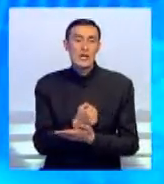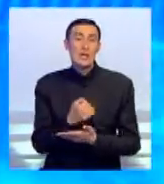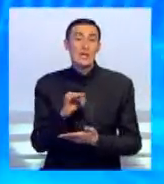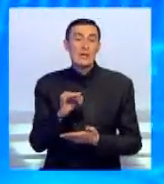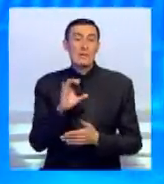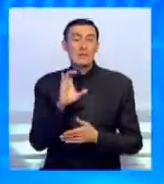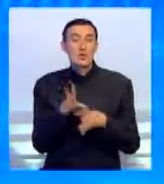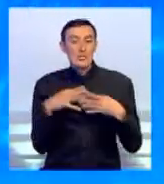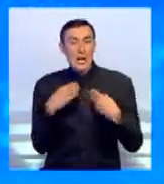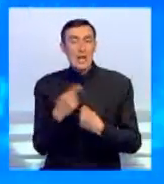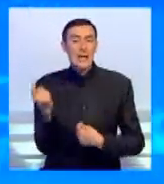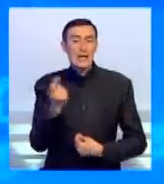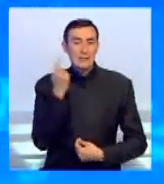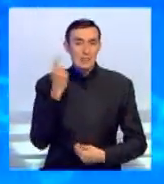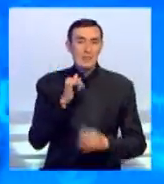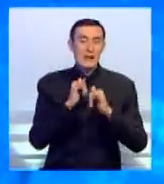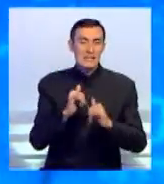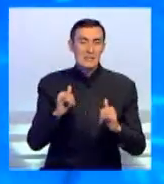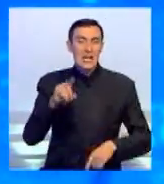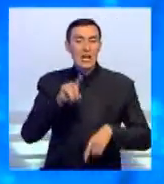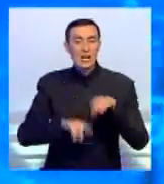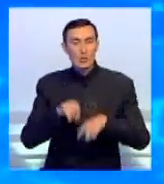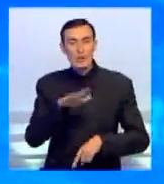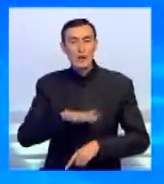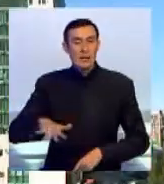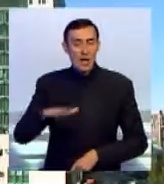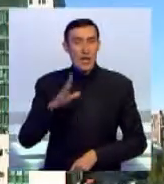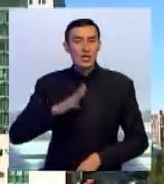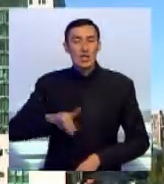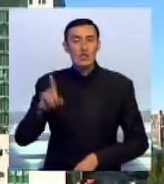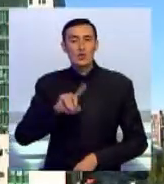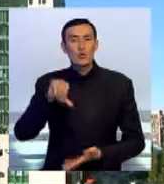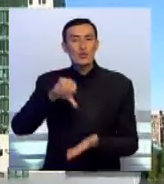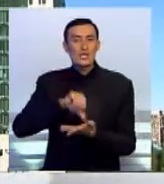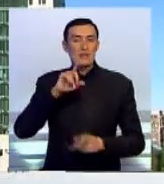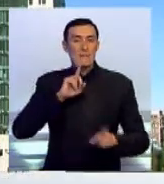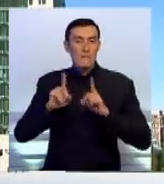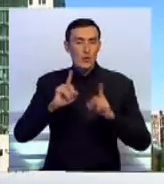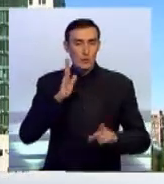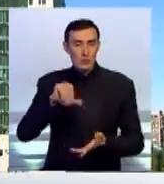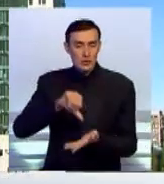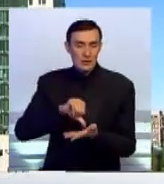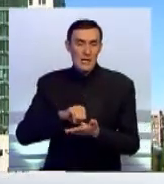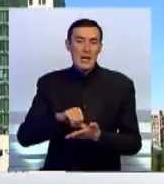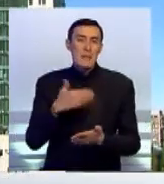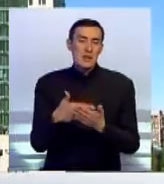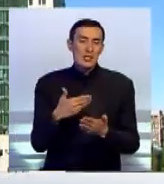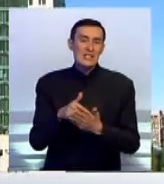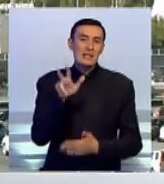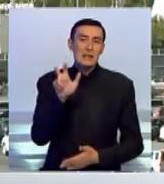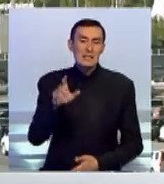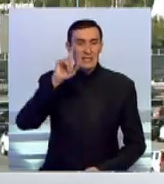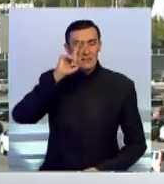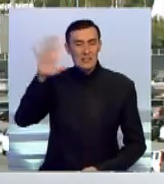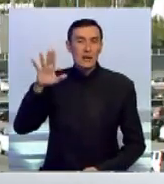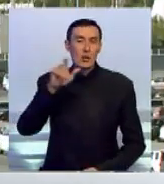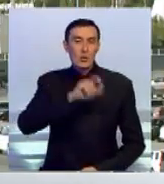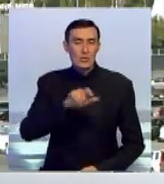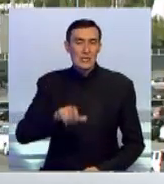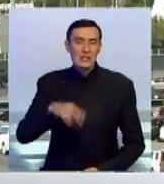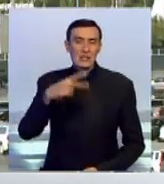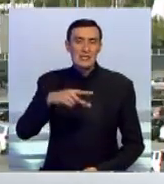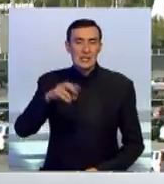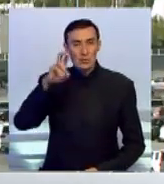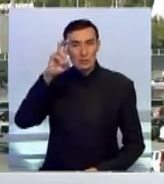успехов, в социально-экономическое развитие родного края. Ожидается, что участие в форуме примут почти 300 известных актюбинцев из